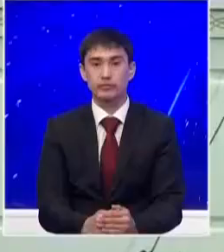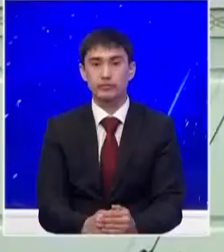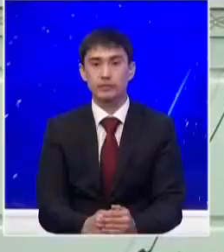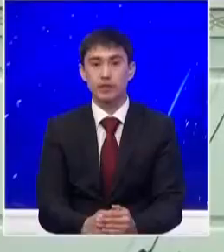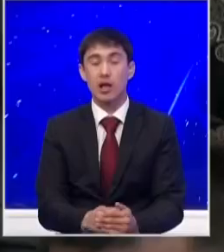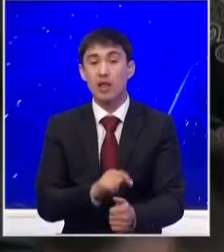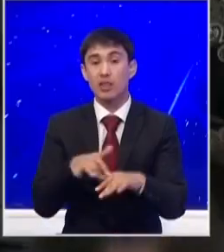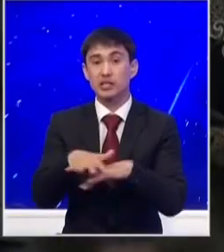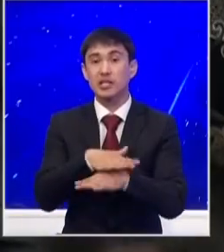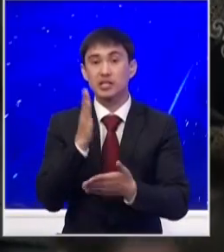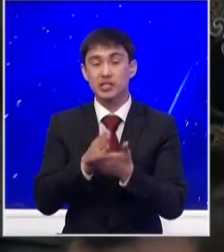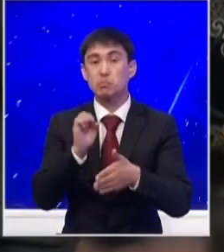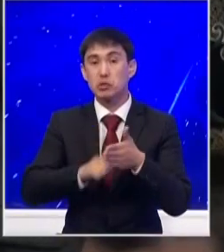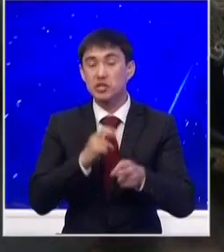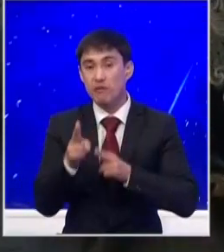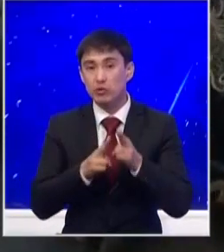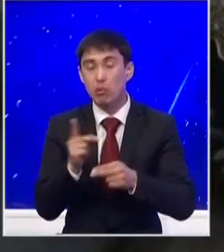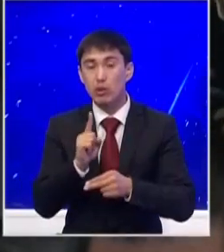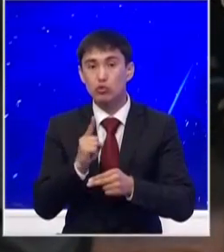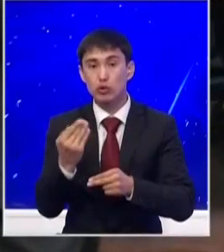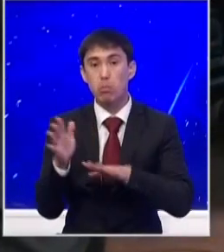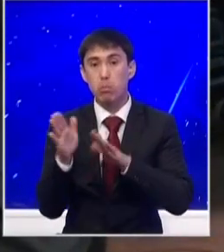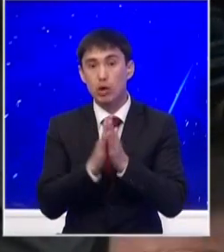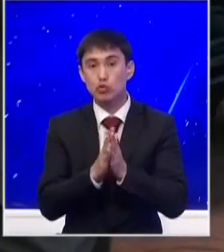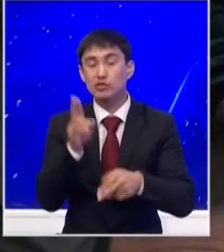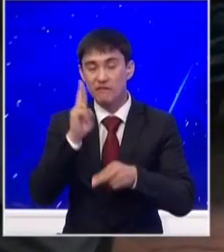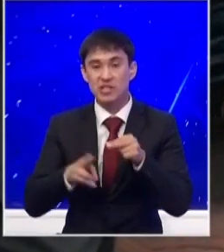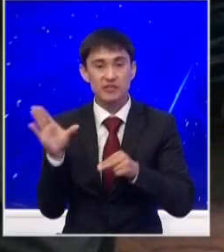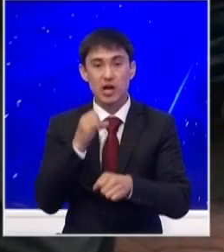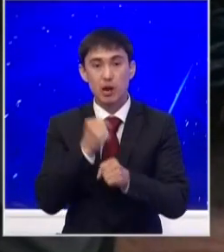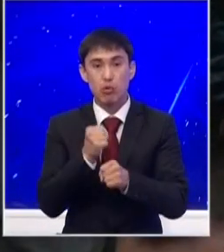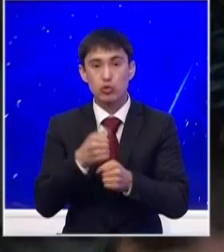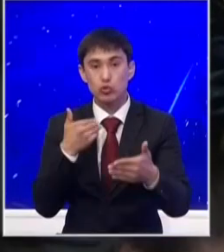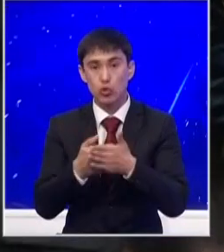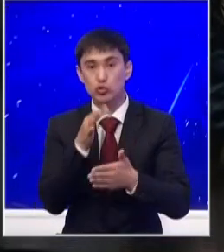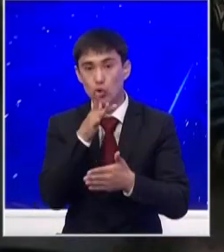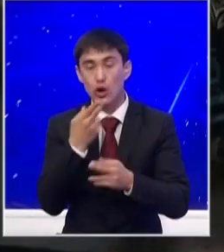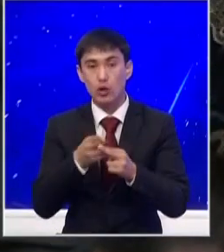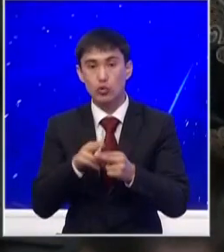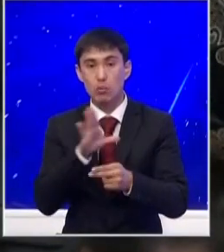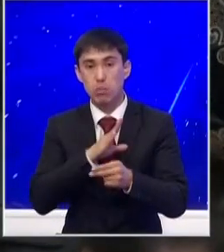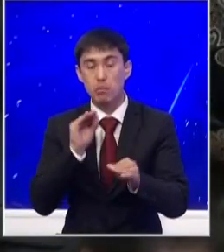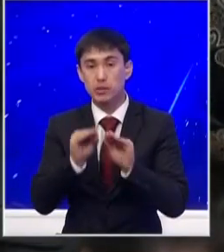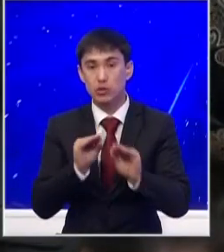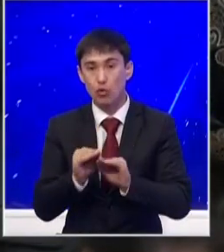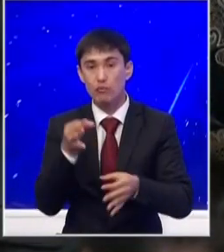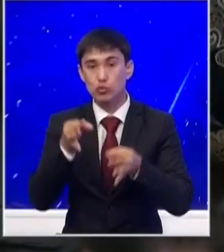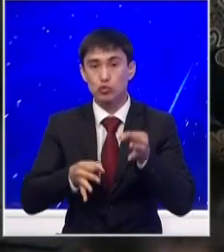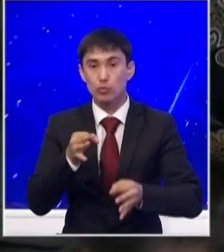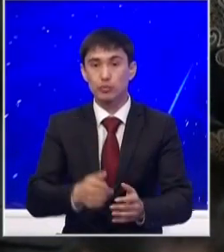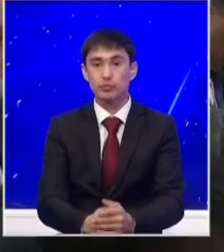население есть причина возмущаться потому Прошу вас завершить все работы до того срока который был постановлен